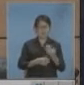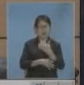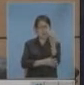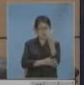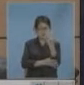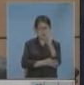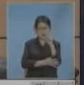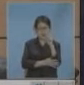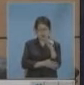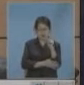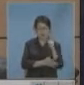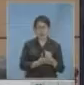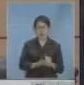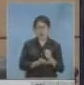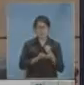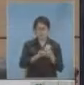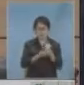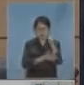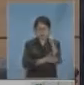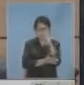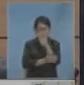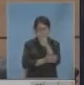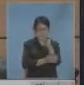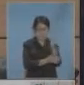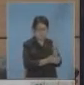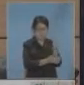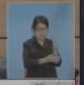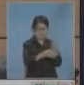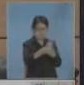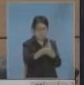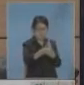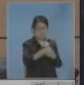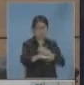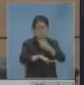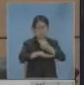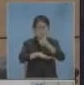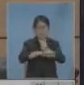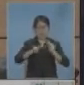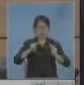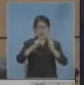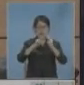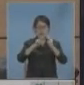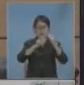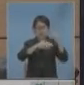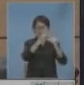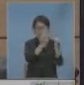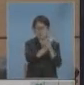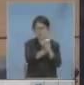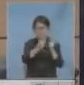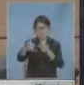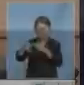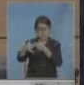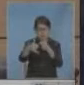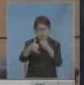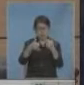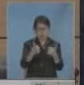ศน์รัฐสภาช่วยจับไปที่ภาพท่านรัฐมนตรีว่าการกระทรวงการพัฒนาสังคมและความมั่นคงของมนุษย์ด้วยซึ่